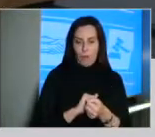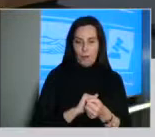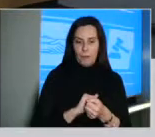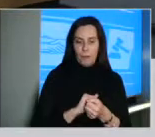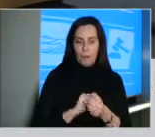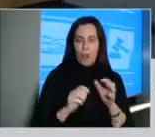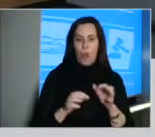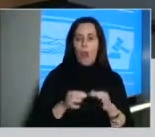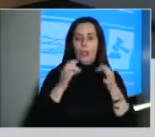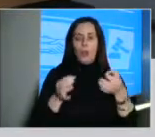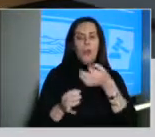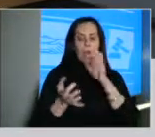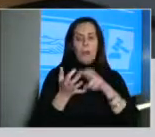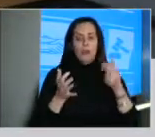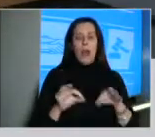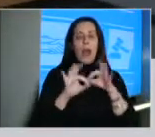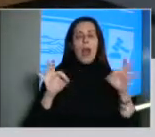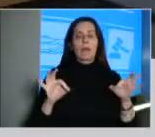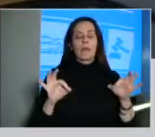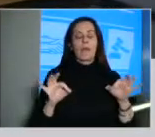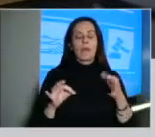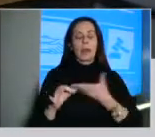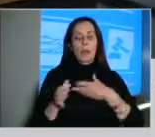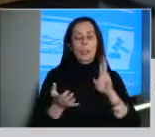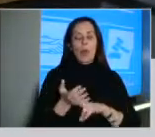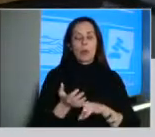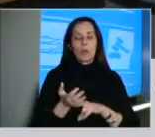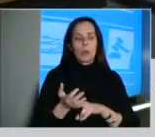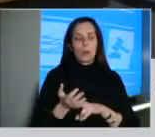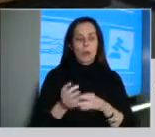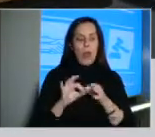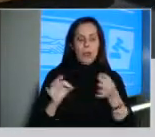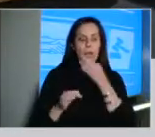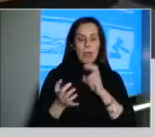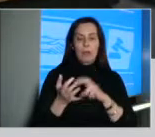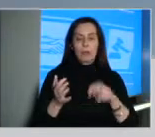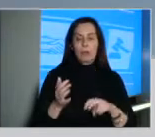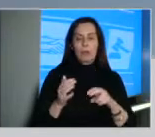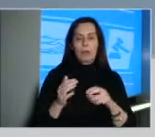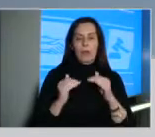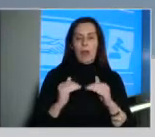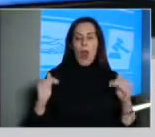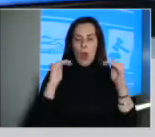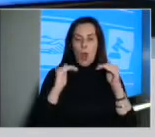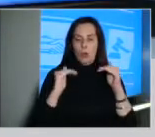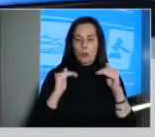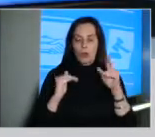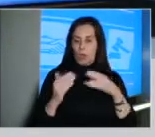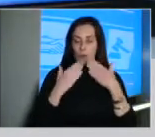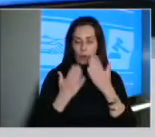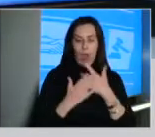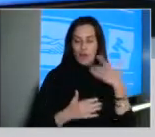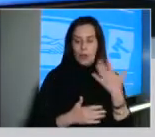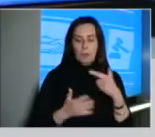דחיית גיל הפרישה, ההתחלה של הקצוות, גיל הזכאות זה נקרא, בקצוות זה נקרא גיל הזכאות. להעלות את גיל, על זה יש אצלנו דיונים כבר